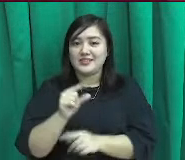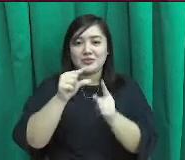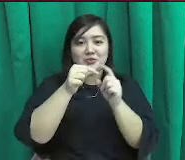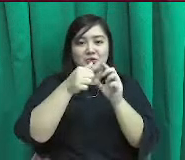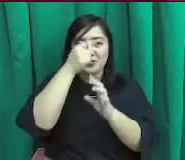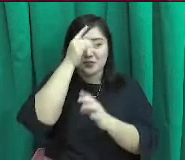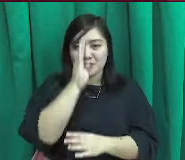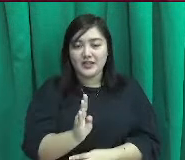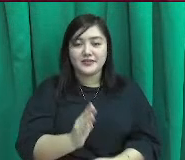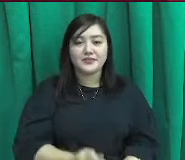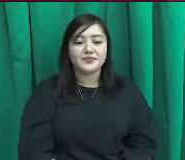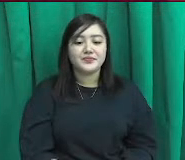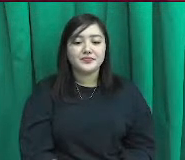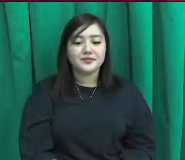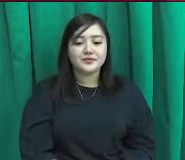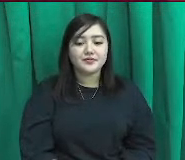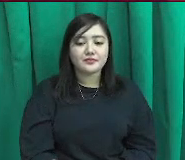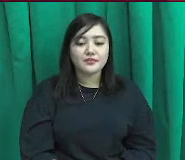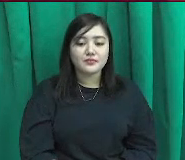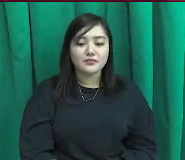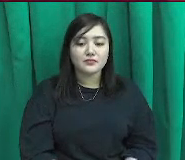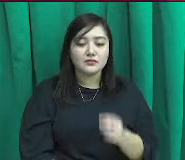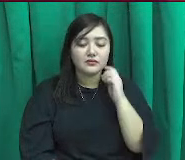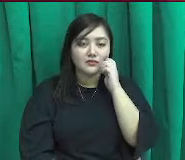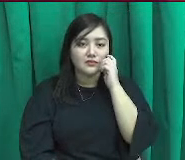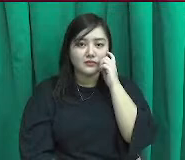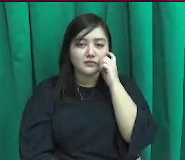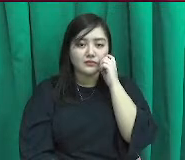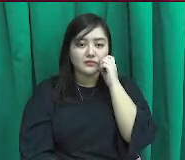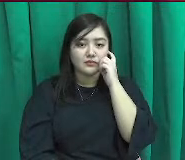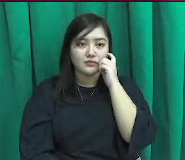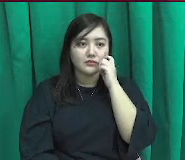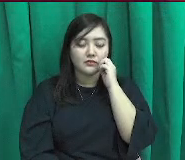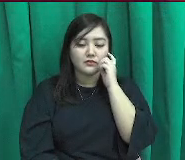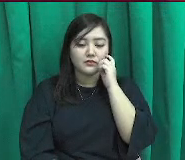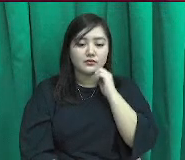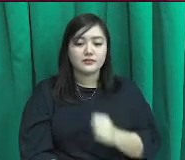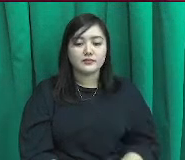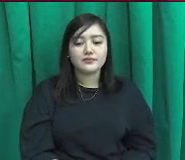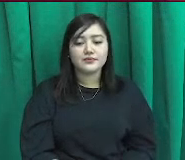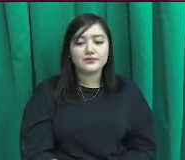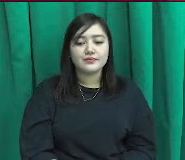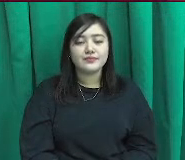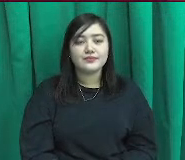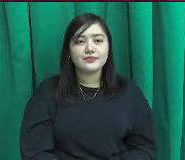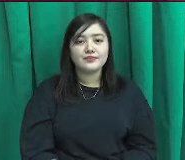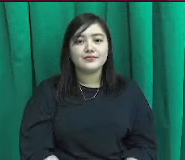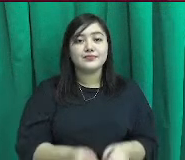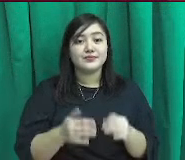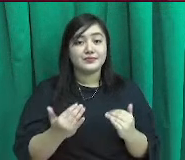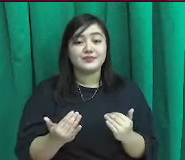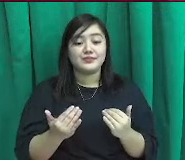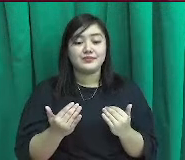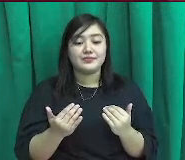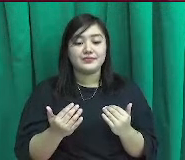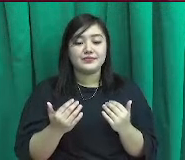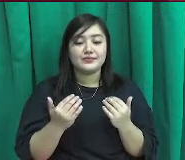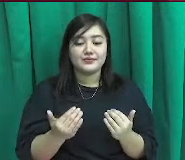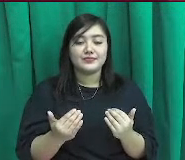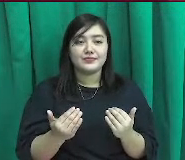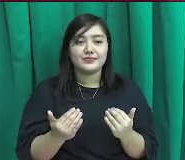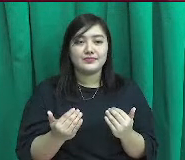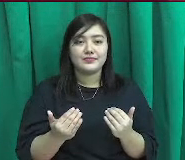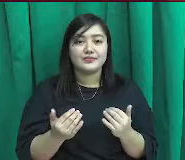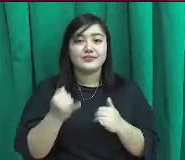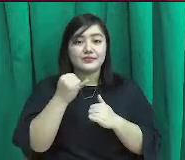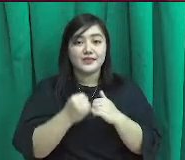Dennis, since being our guest, no, ito na muna yung gagawin natin na last na katanungan po dito dahil inabot na po tayo alauna